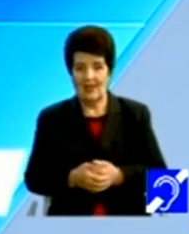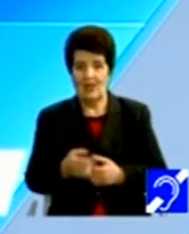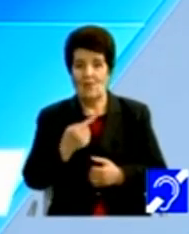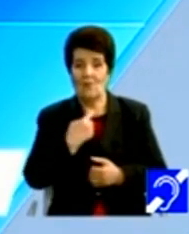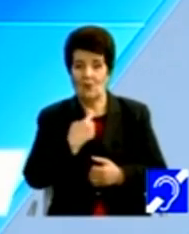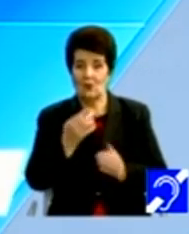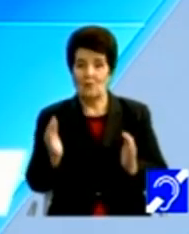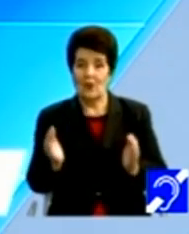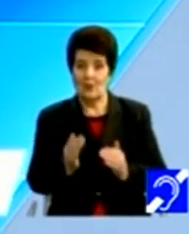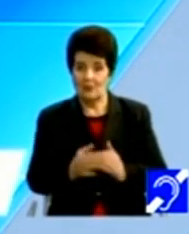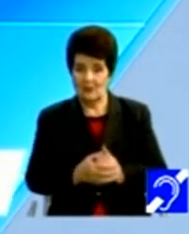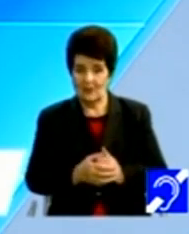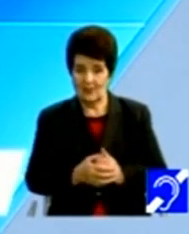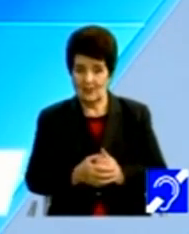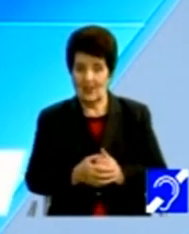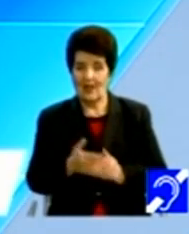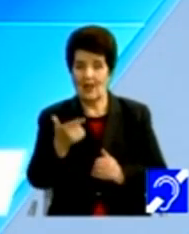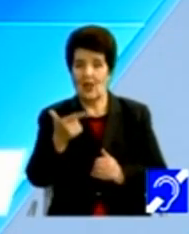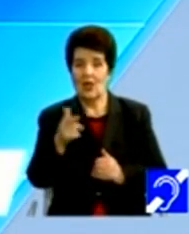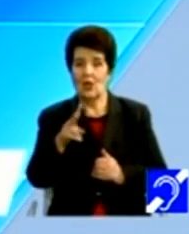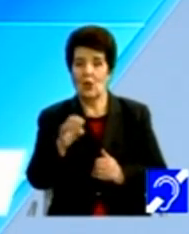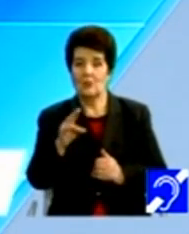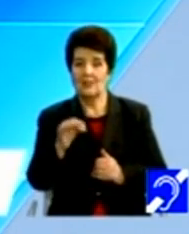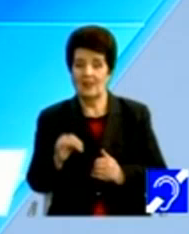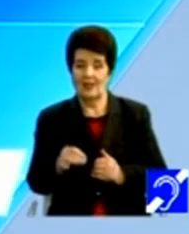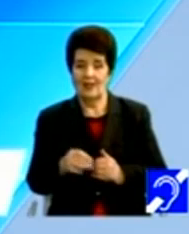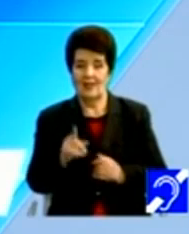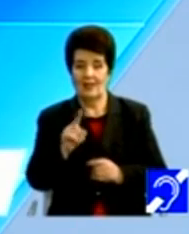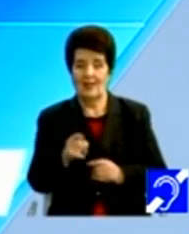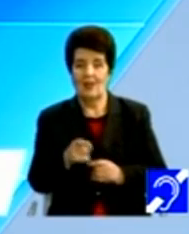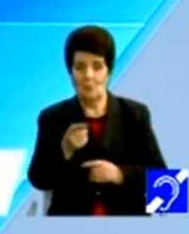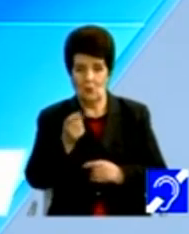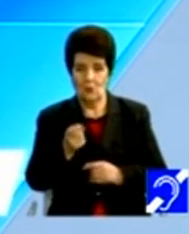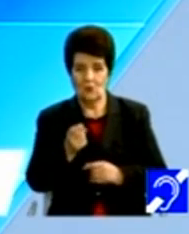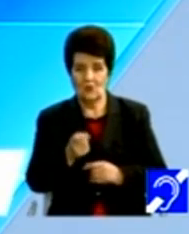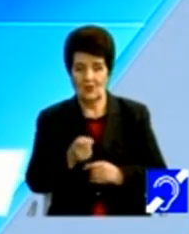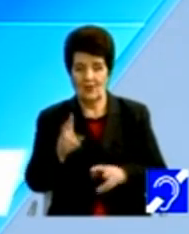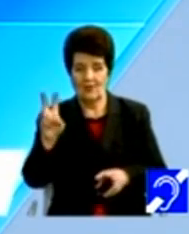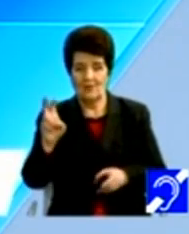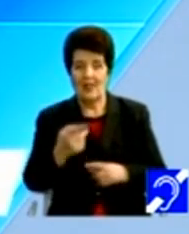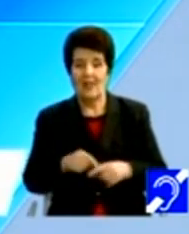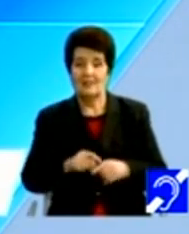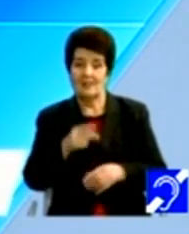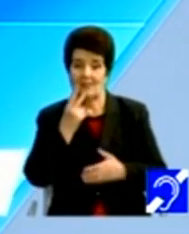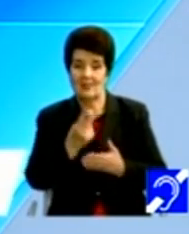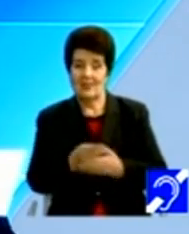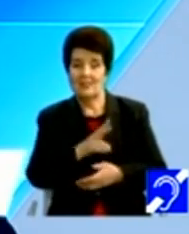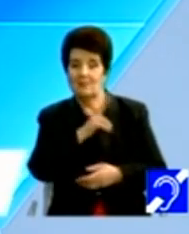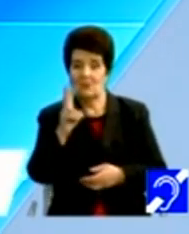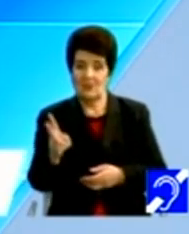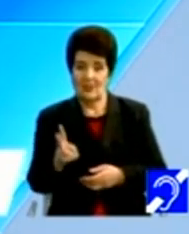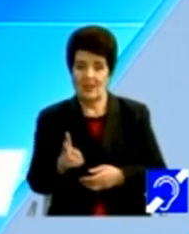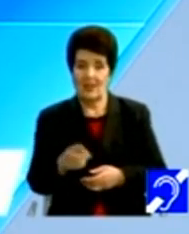votul e mai puternic ca glontele, el împușcă. Țintiți bine, ochiți bine și vedeți pe cine